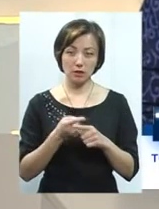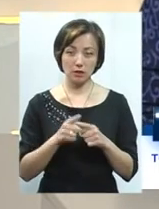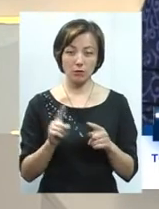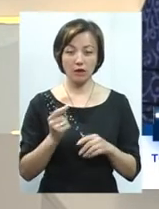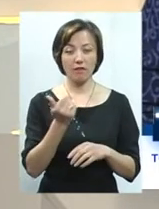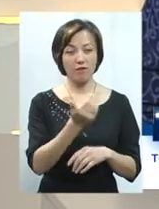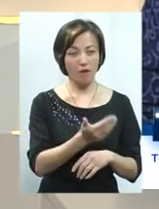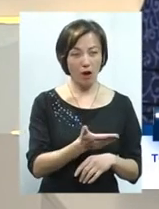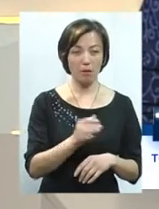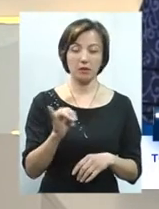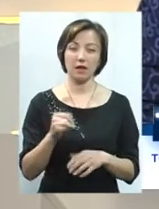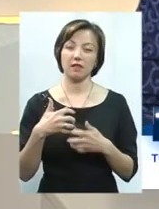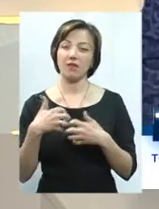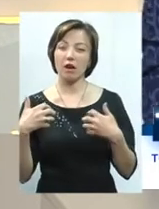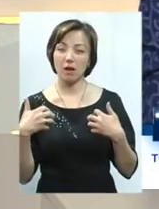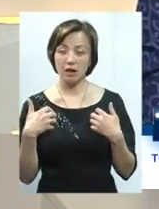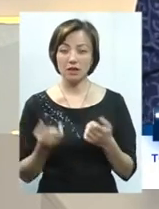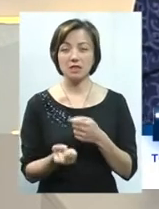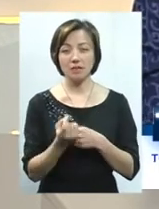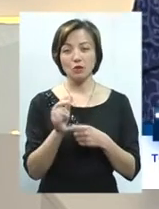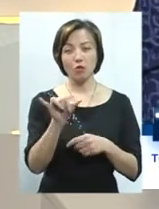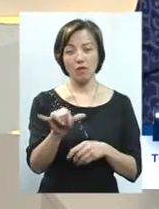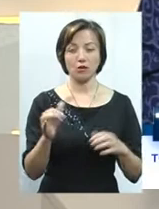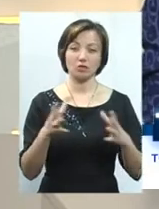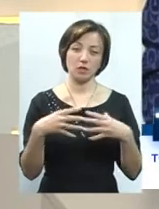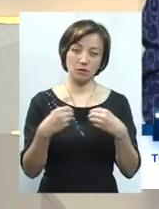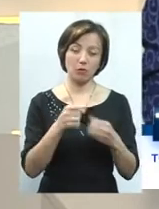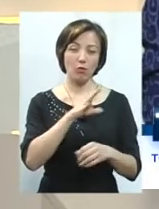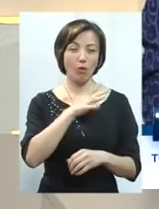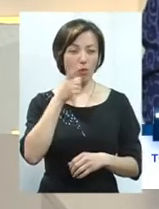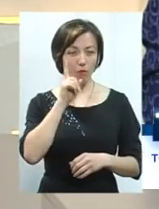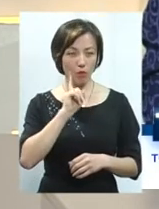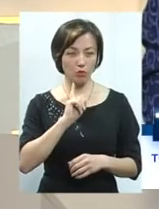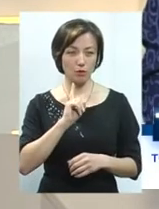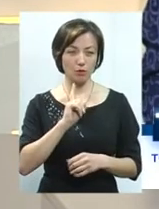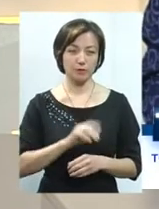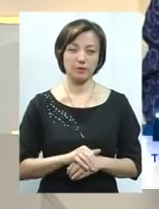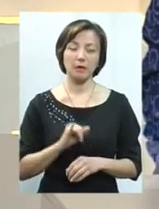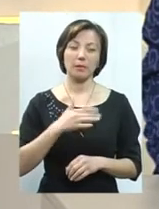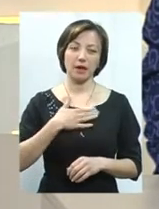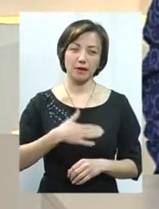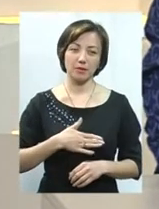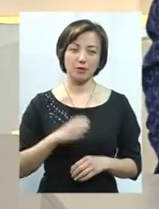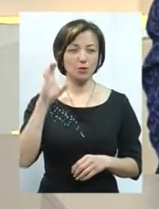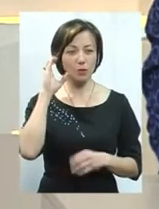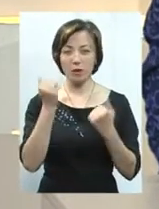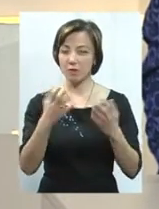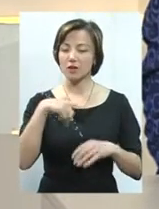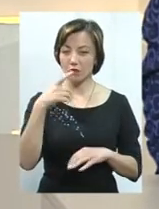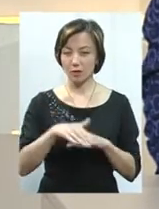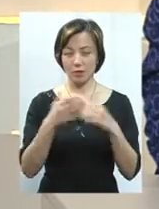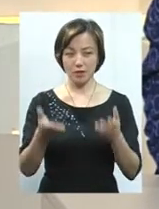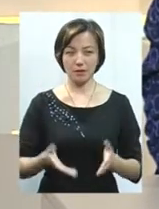и вам, и тварині, яка з'явилася в вашому домі, було комфортно і приємно. Слухаємо вас, говоріть, будь